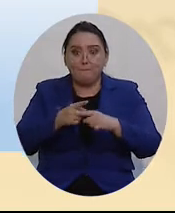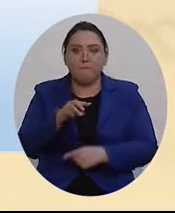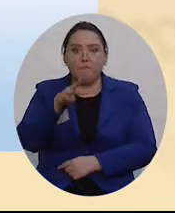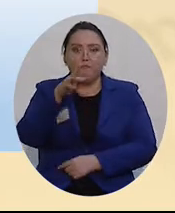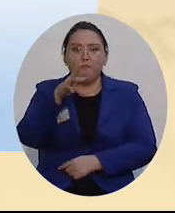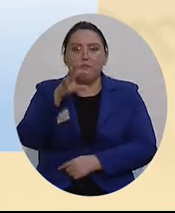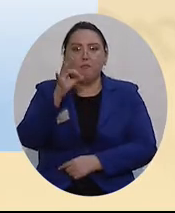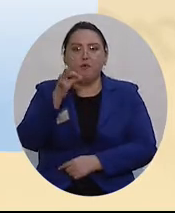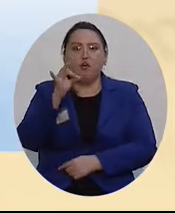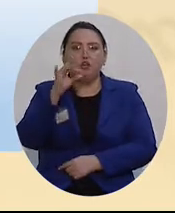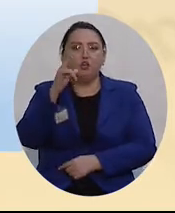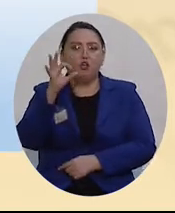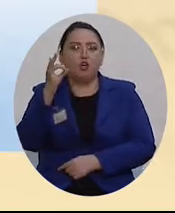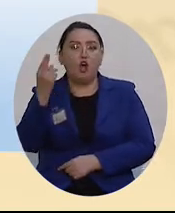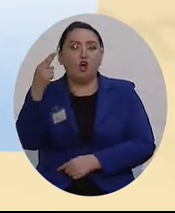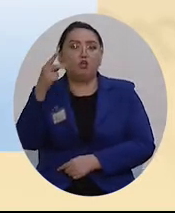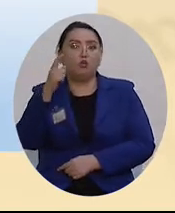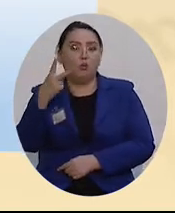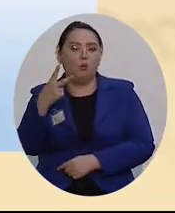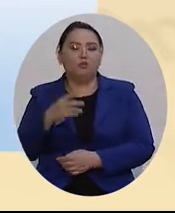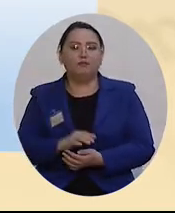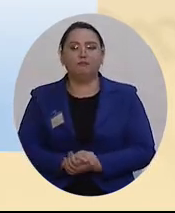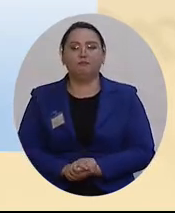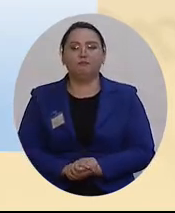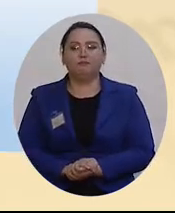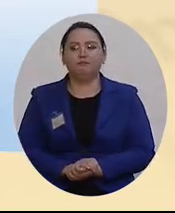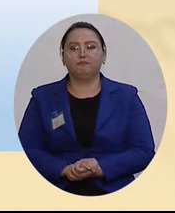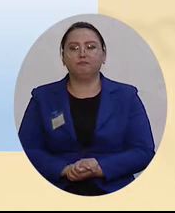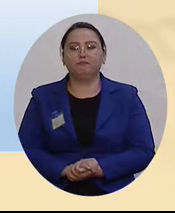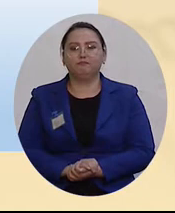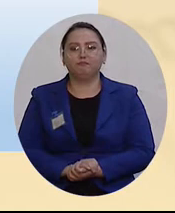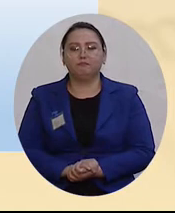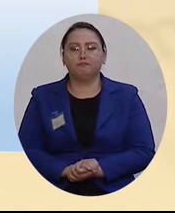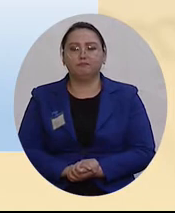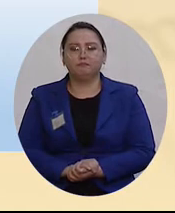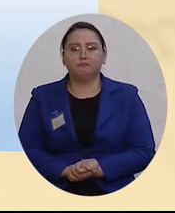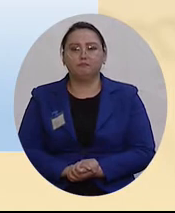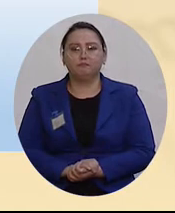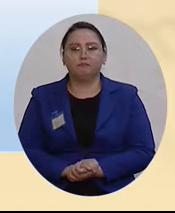үзсэн. Эс хувилгагч өсөг учраас энд гидэс жиргэлээгүй байна.